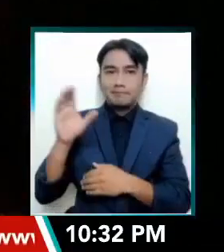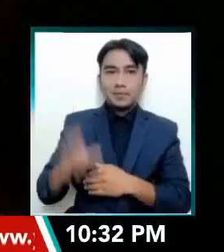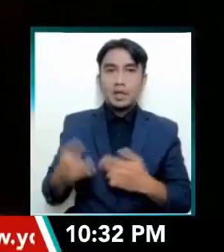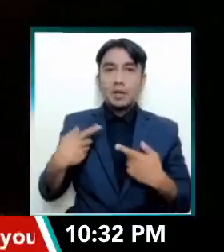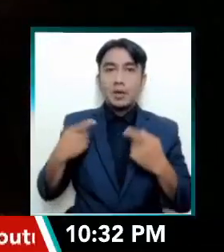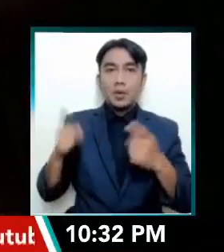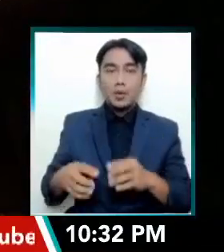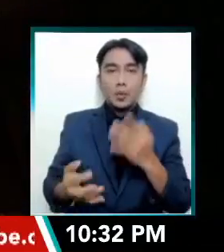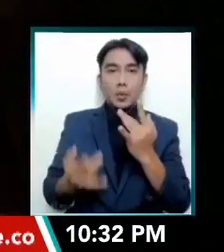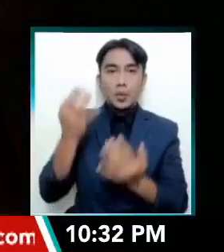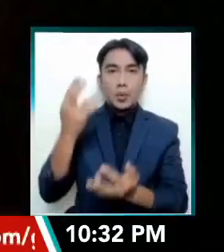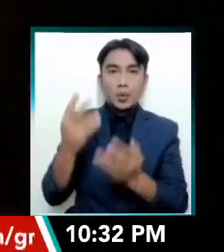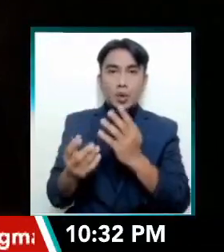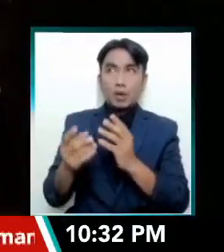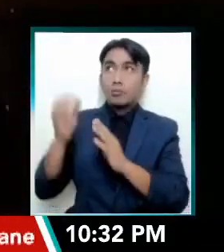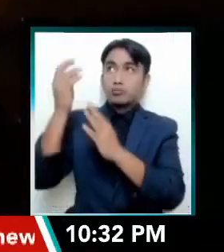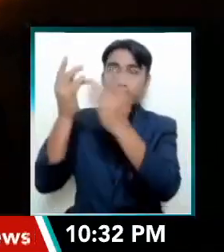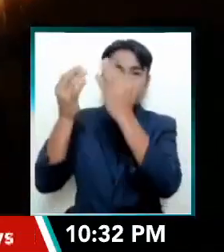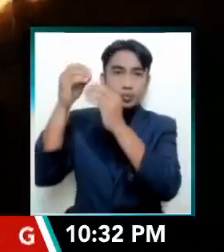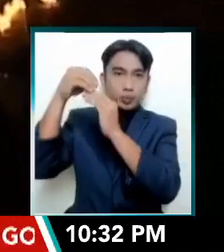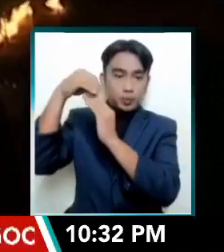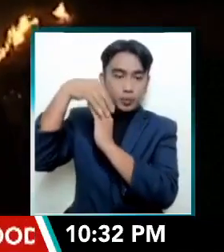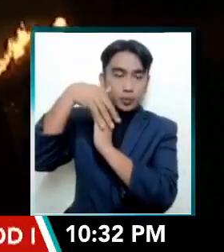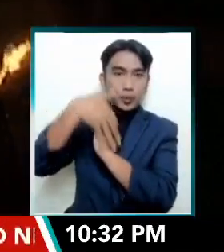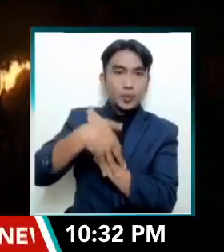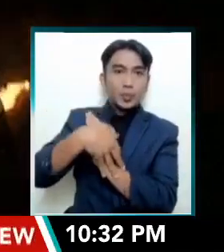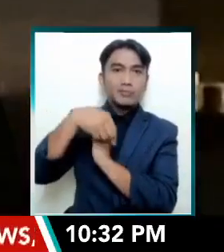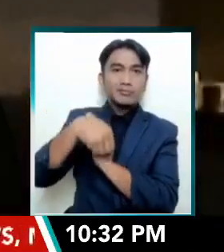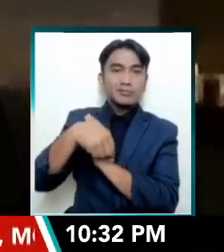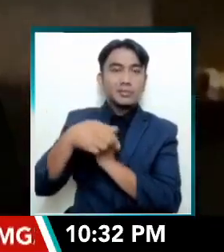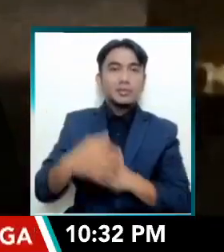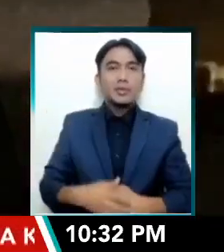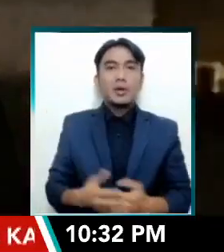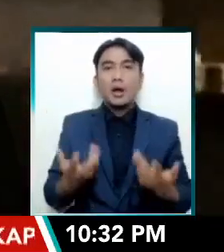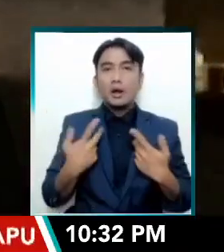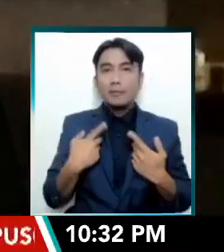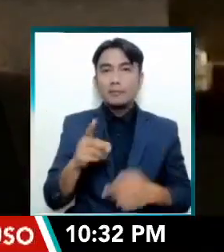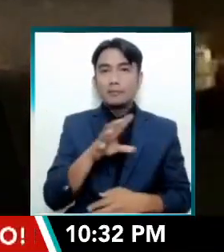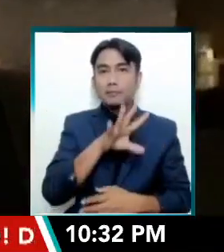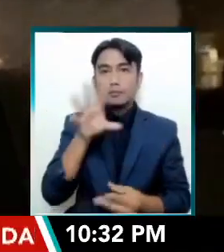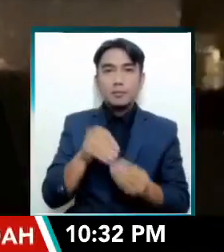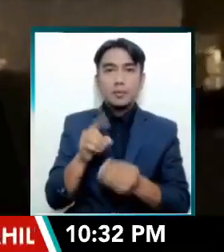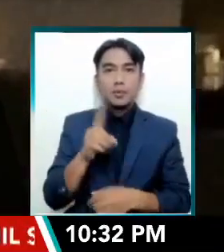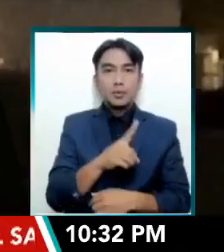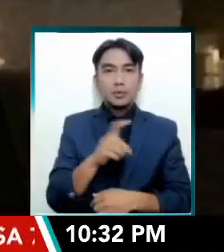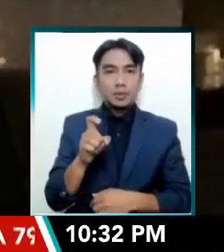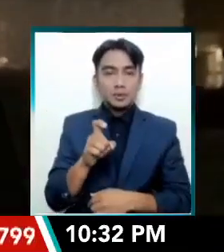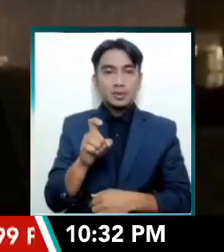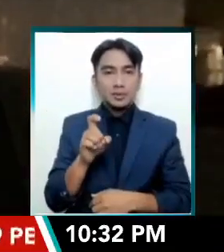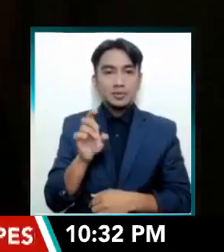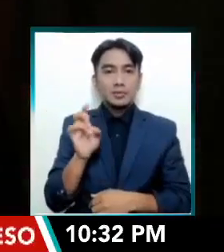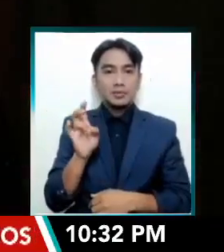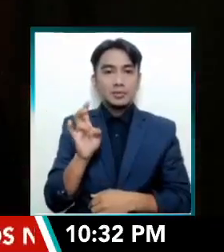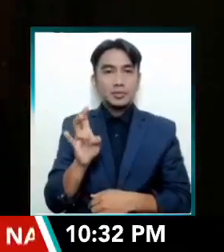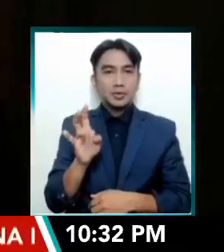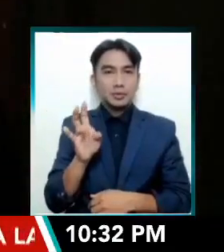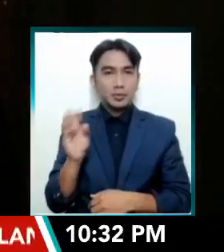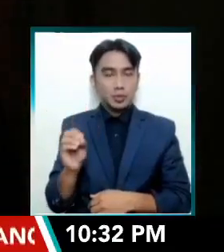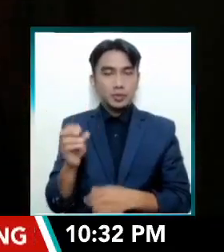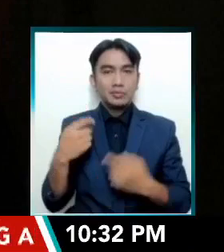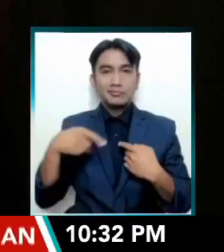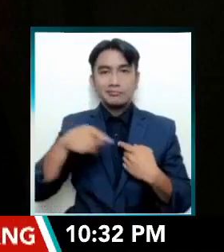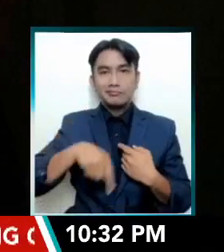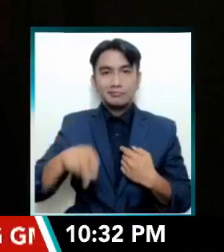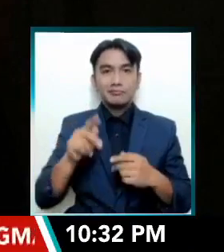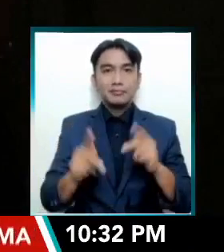tuktok at kumalat pababa. Nasa 170 mga residente ang inilikas. Wala namang